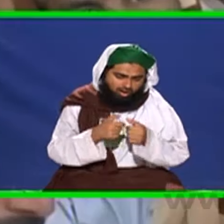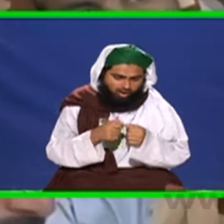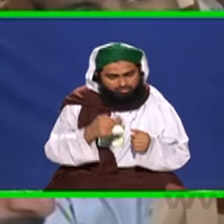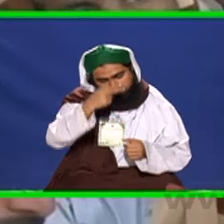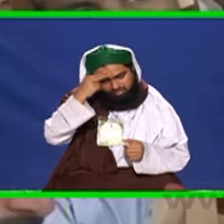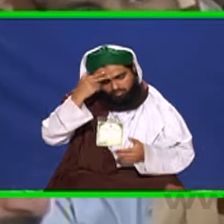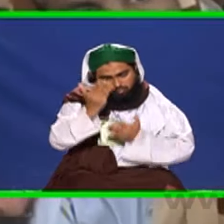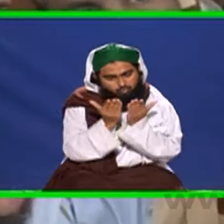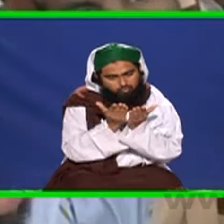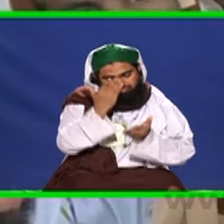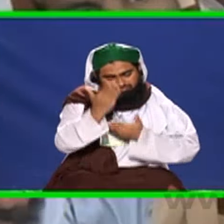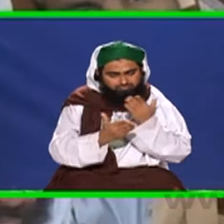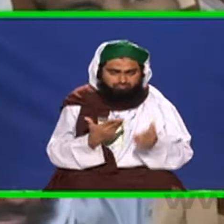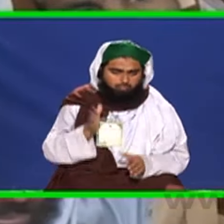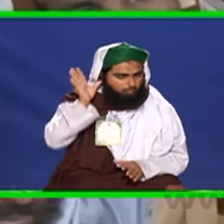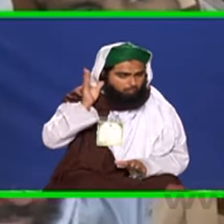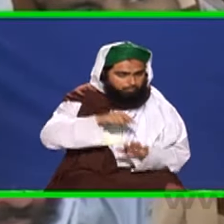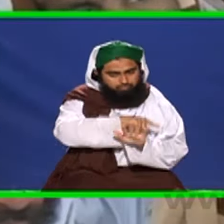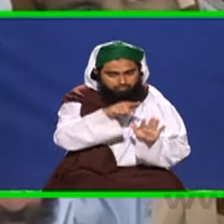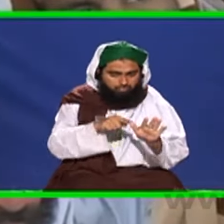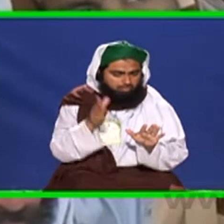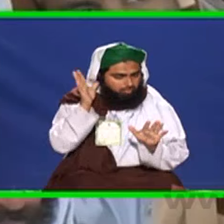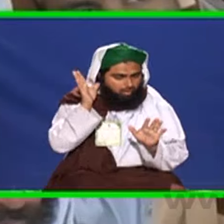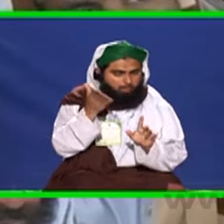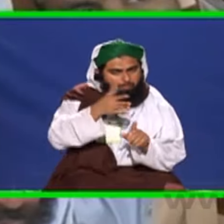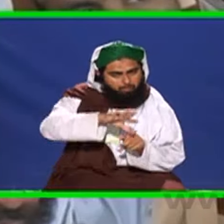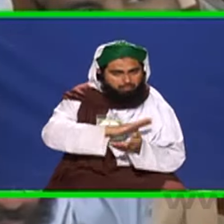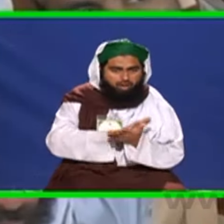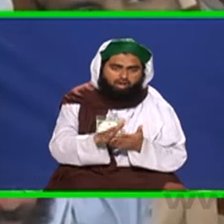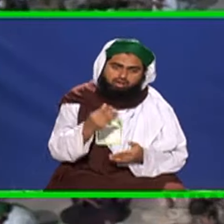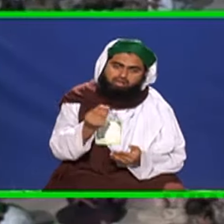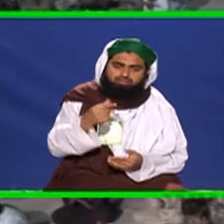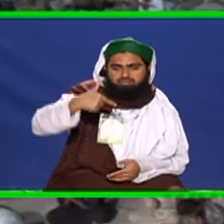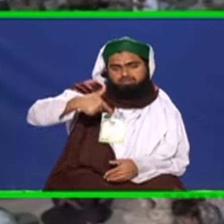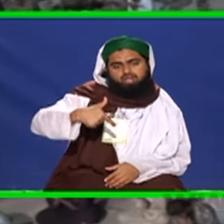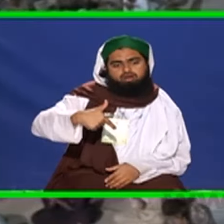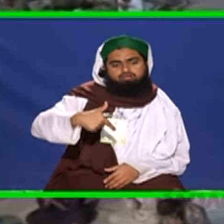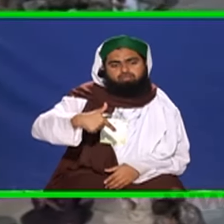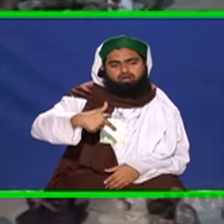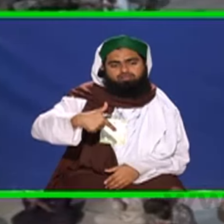تھا, بہت ہی آسان. ہر نماز کے بعد کتنی بار؟